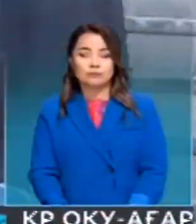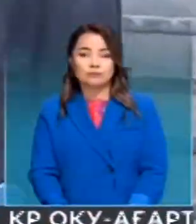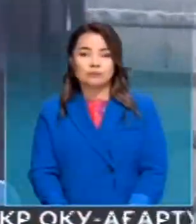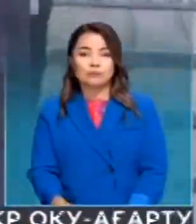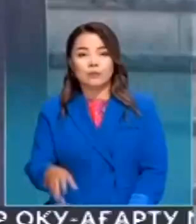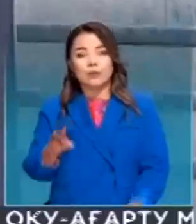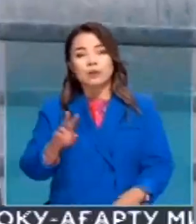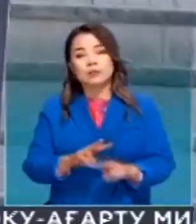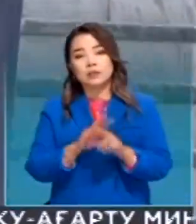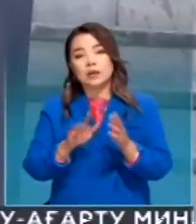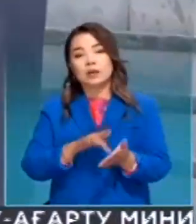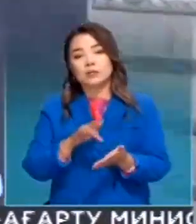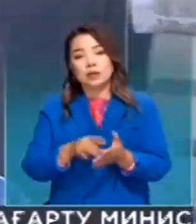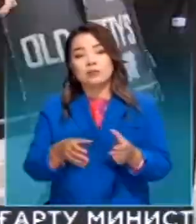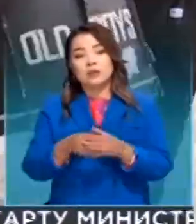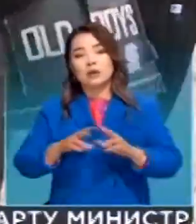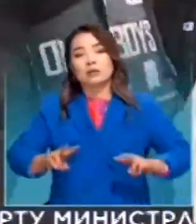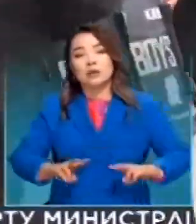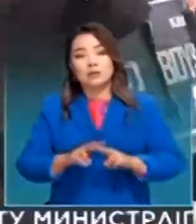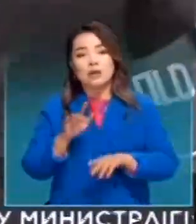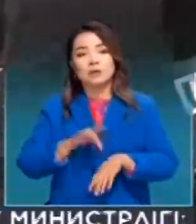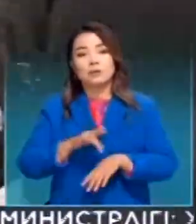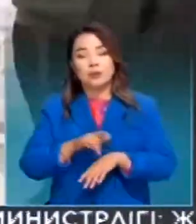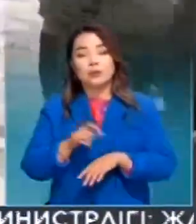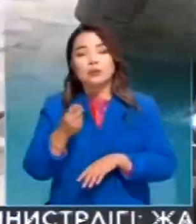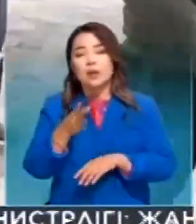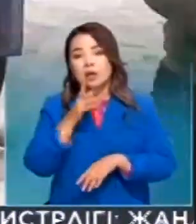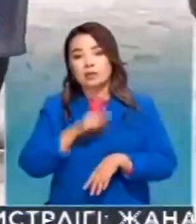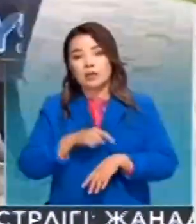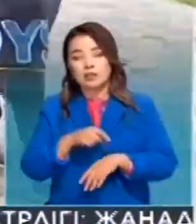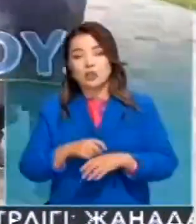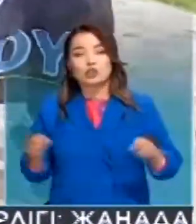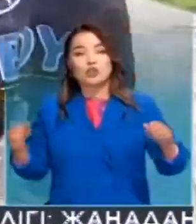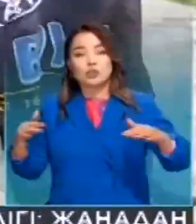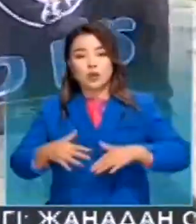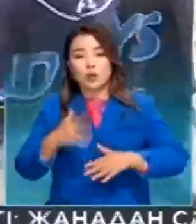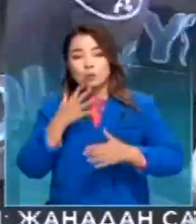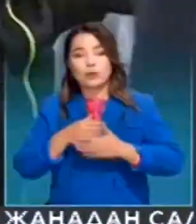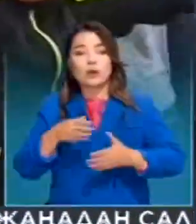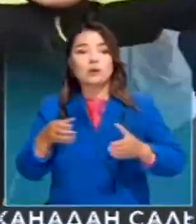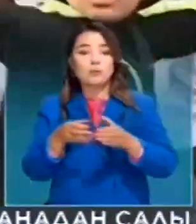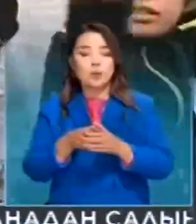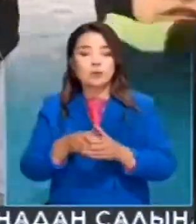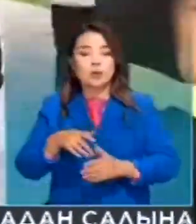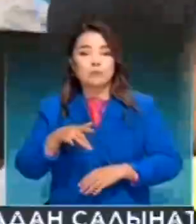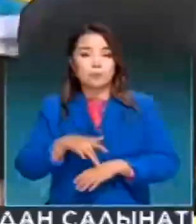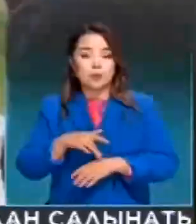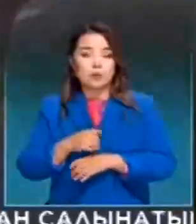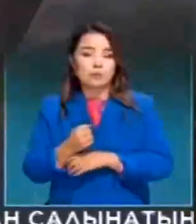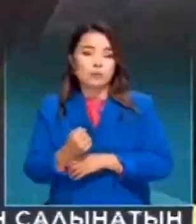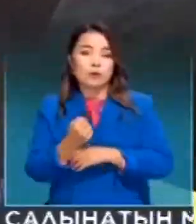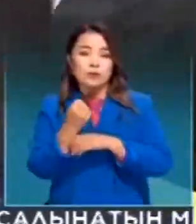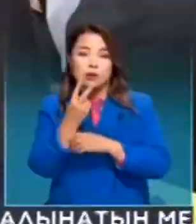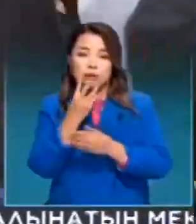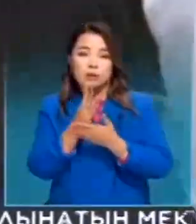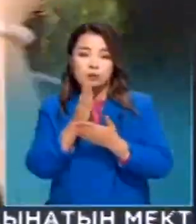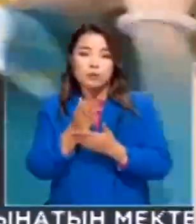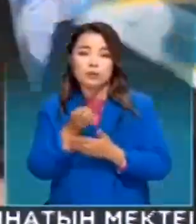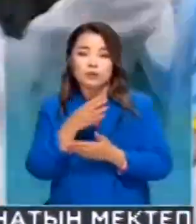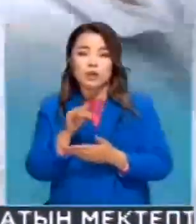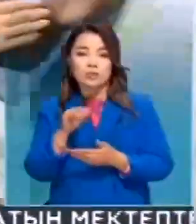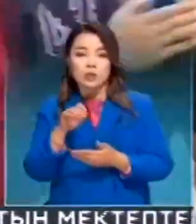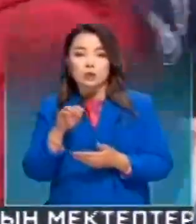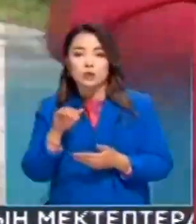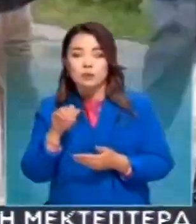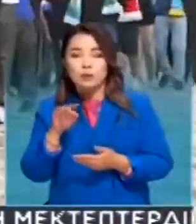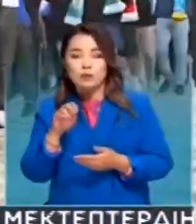Ал елордада Астана командасының жанкерлері бірнеше сағат бұрын жиналып, өз командаларына қолдау білдіріп жатыр. Олар Жақсылық Үшкемпіров